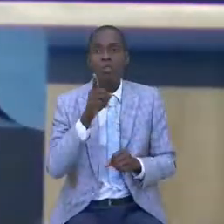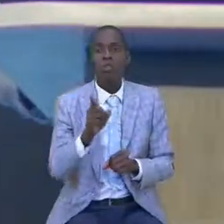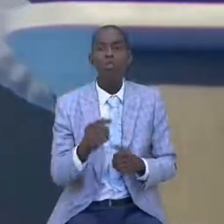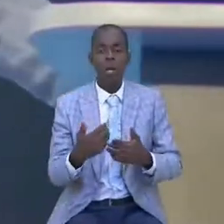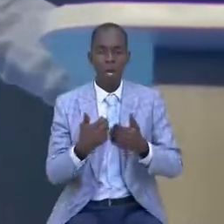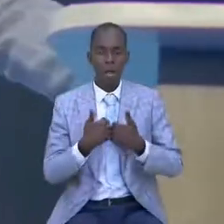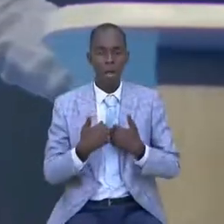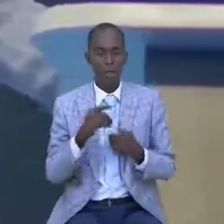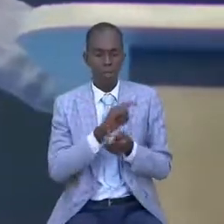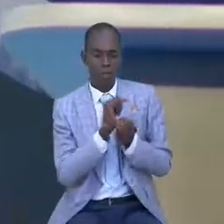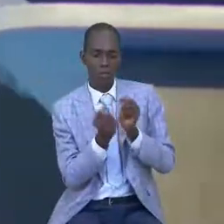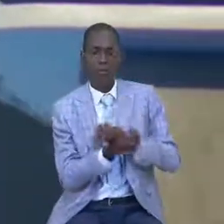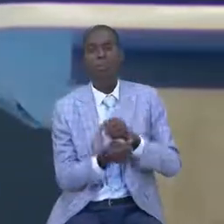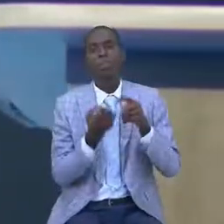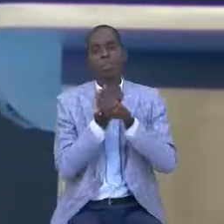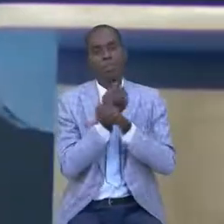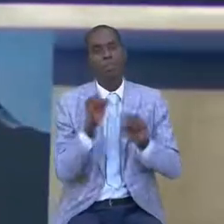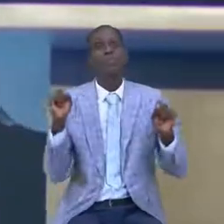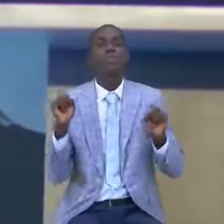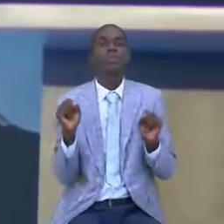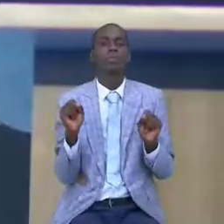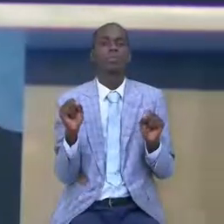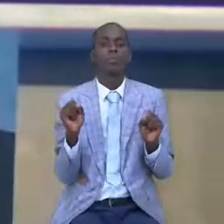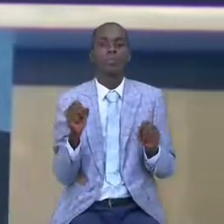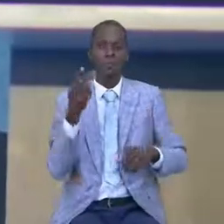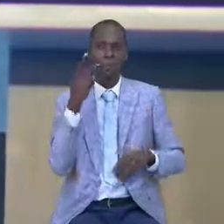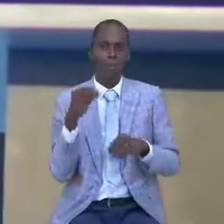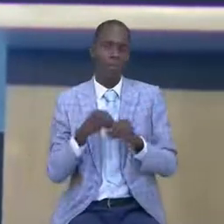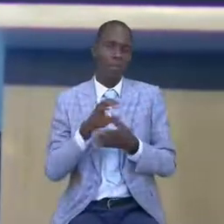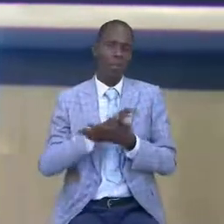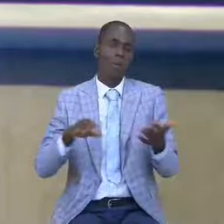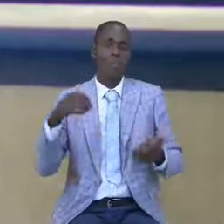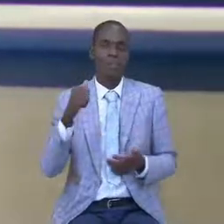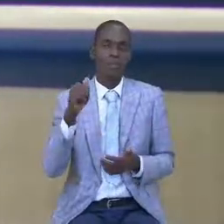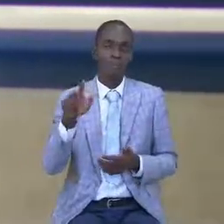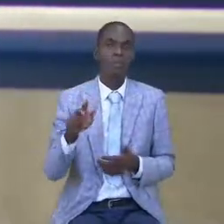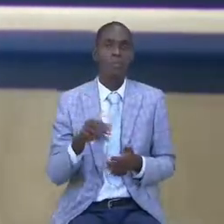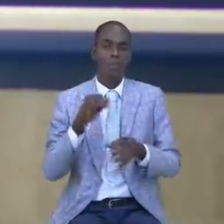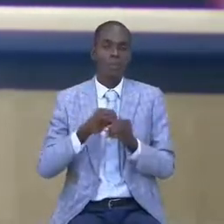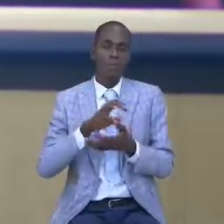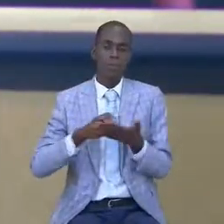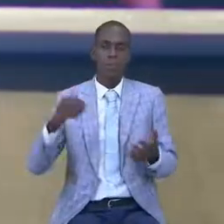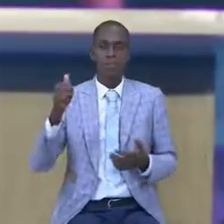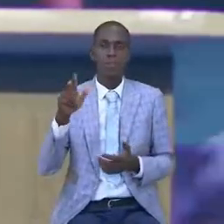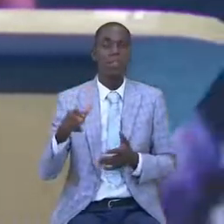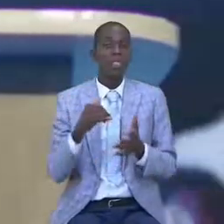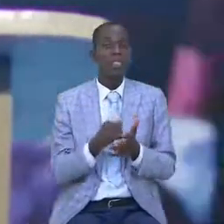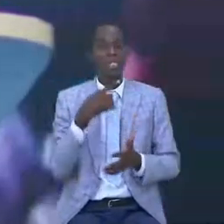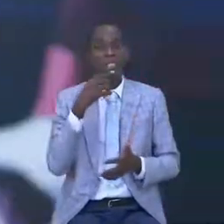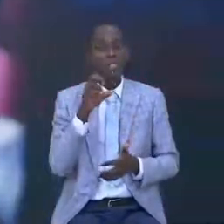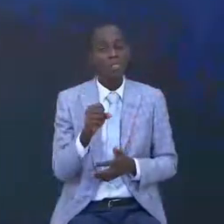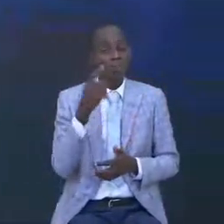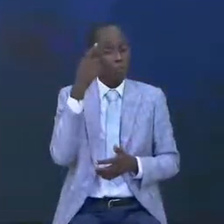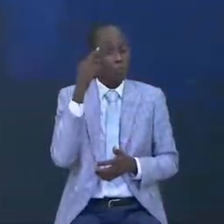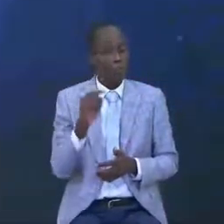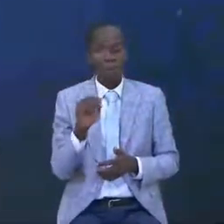de la femme, tu seras sauvé. Tu auras le salut transformateur. Voilà le